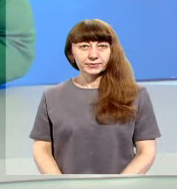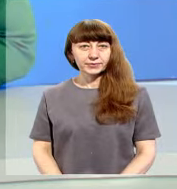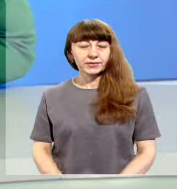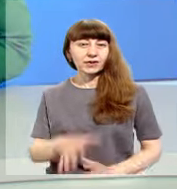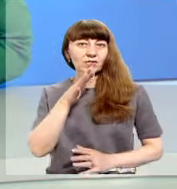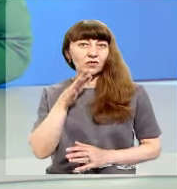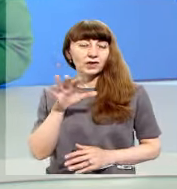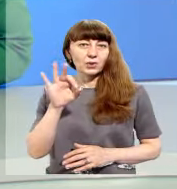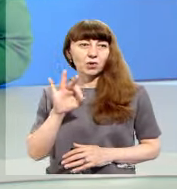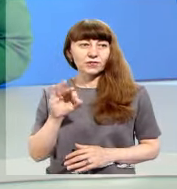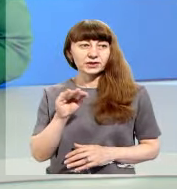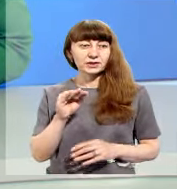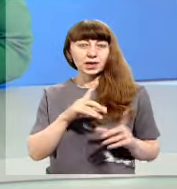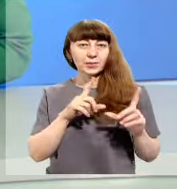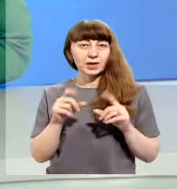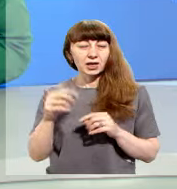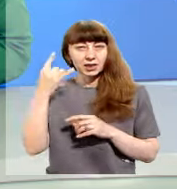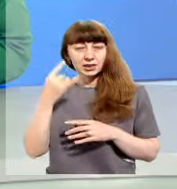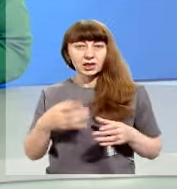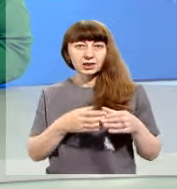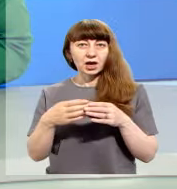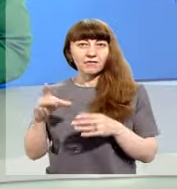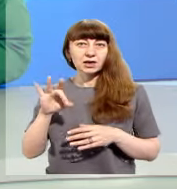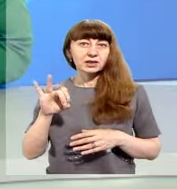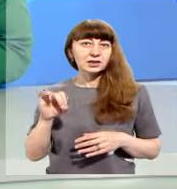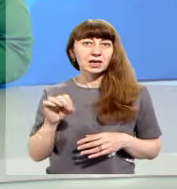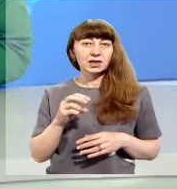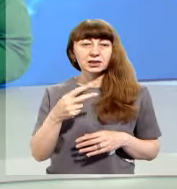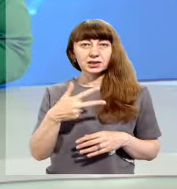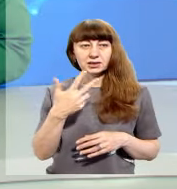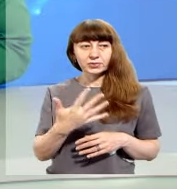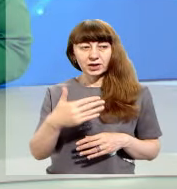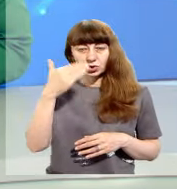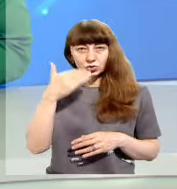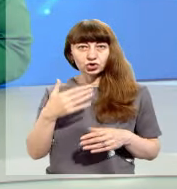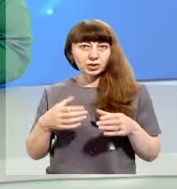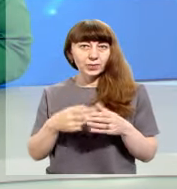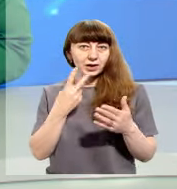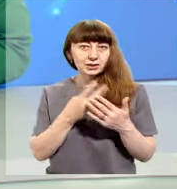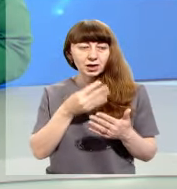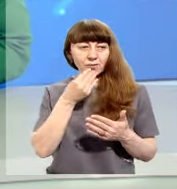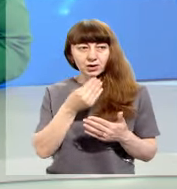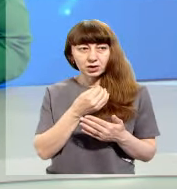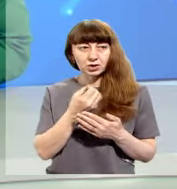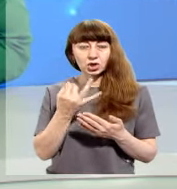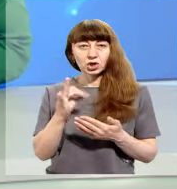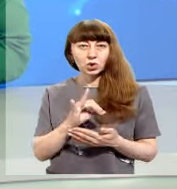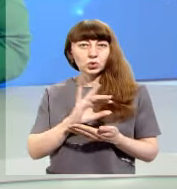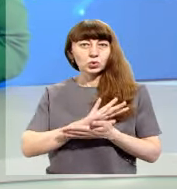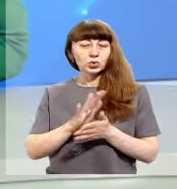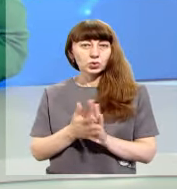В ходе официального визита казахстанской делегации в Афганистан 35 отечественных компаний представили продукцию и услуги